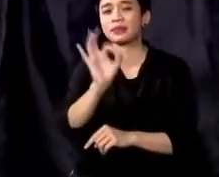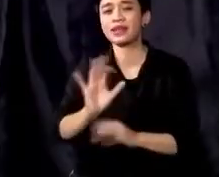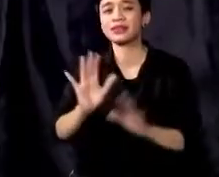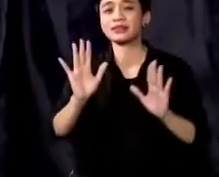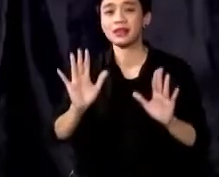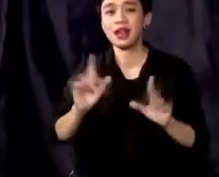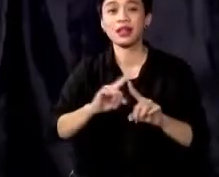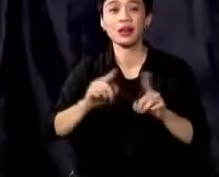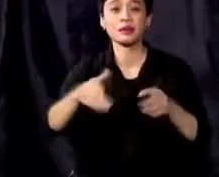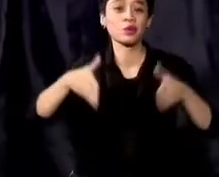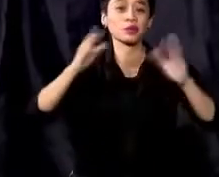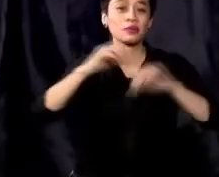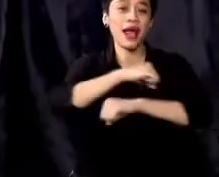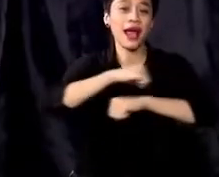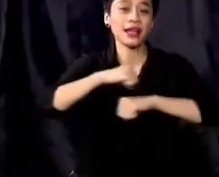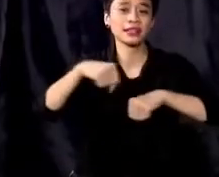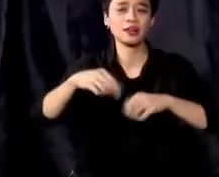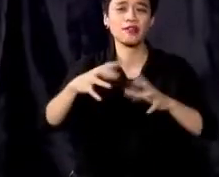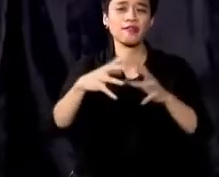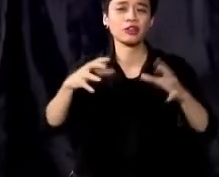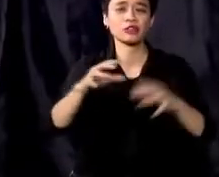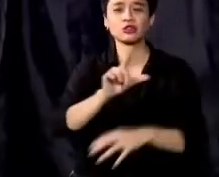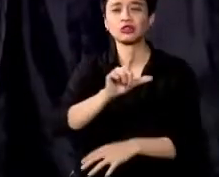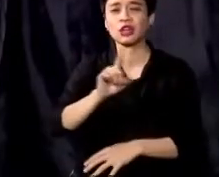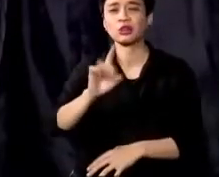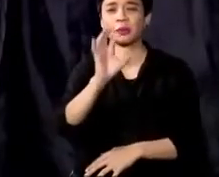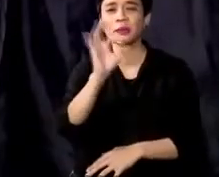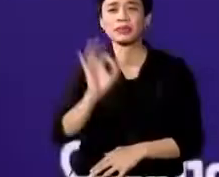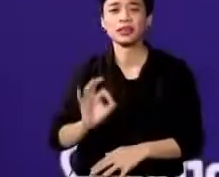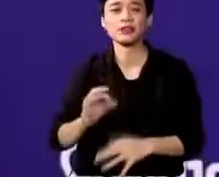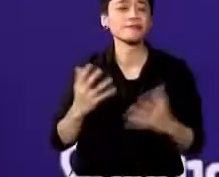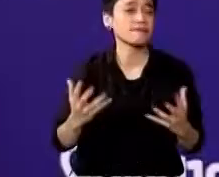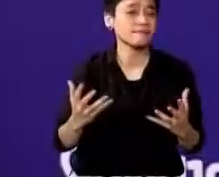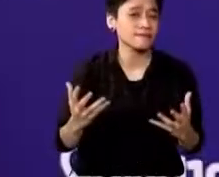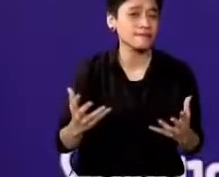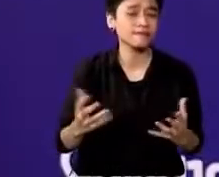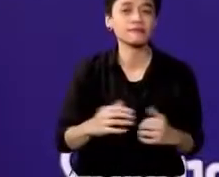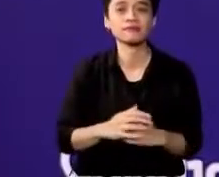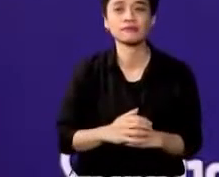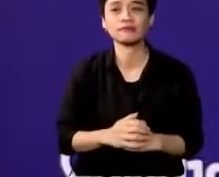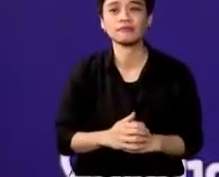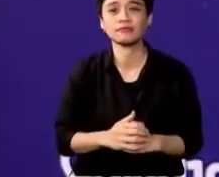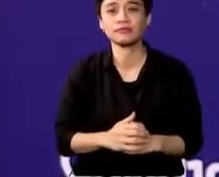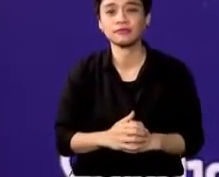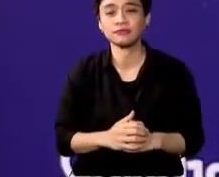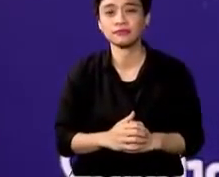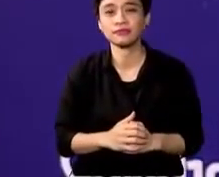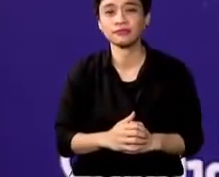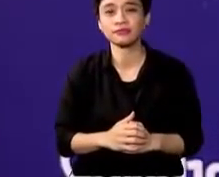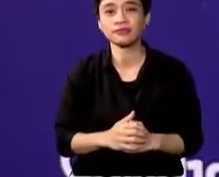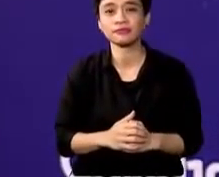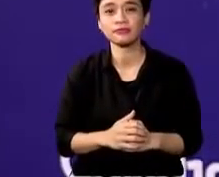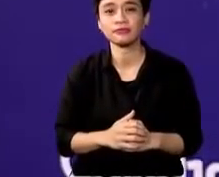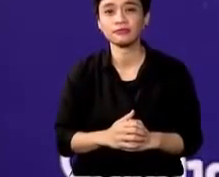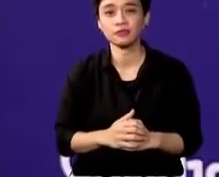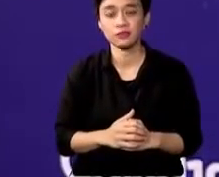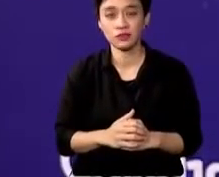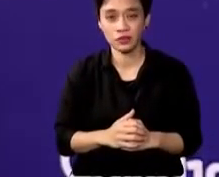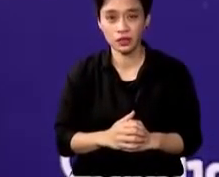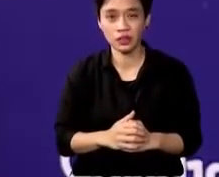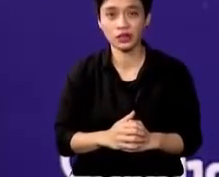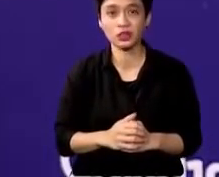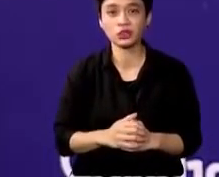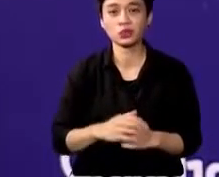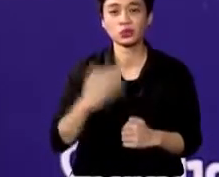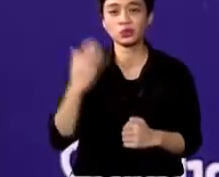tingkat keterisiannya sekarang ya kalau kalau kita lihat ya memang Eh ini mulai dari